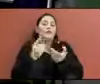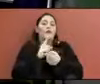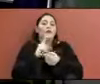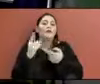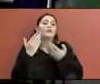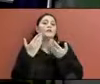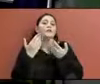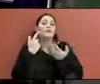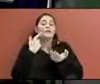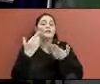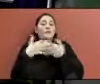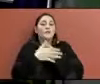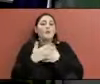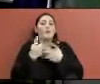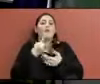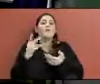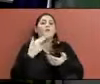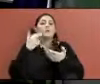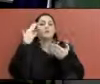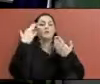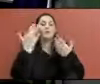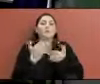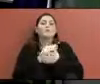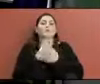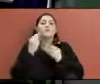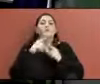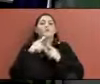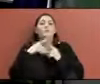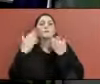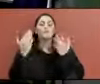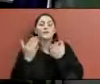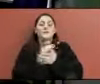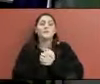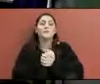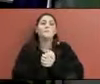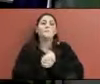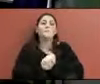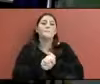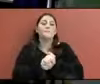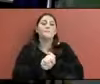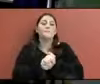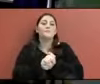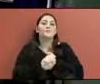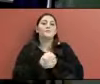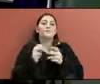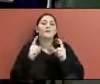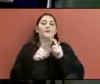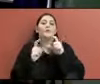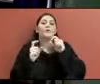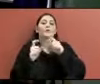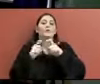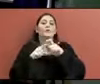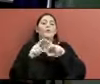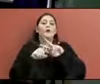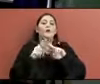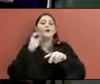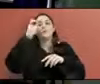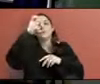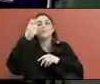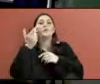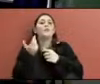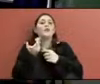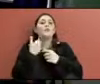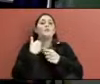hayırlı cumalar demiş. Hayırlı cumalar hocam. Teşekkür ediyorum kendisine. Hamit Keskin, iyi yayınlar. Doğa Türkiye çok teşekkür ederiz. Böyle